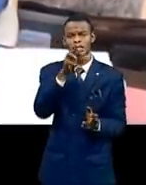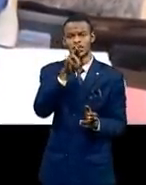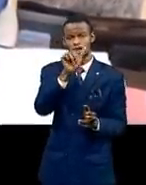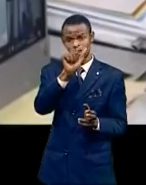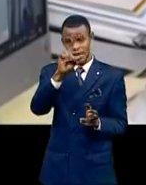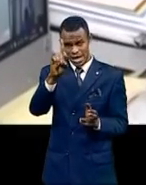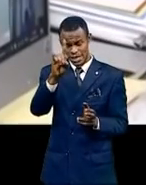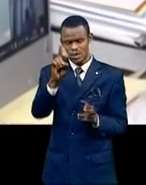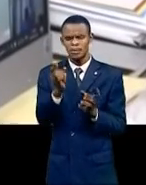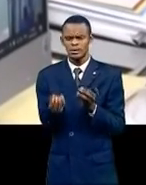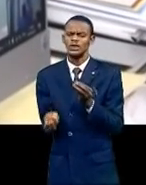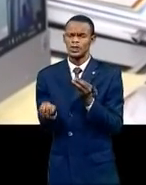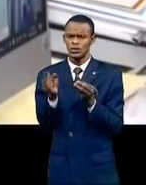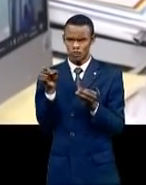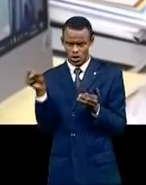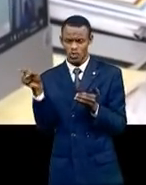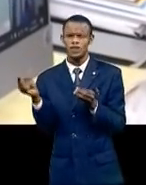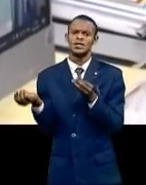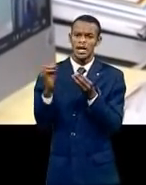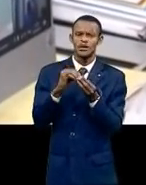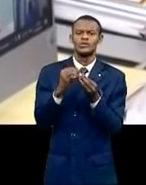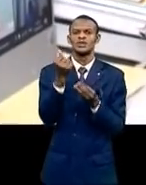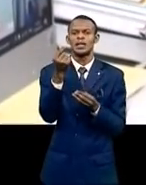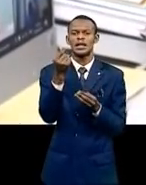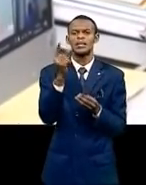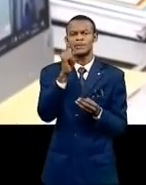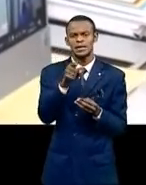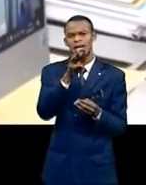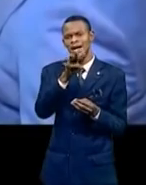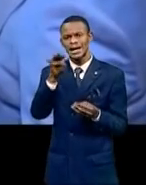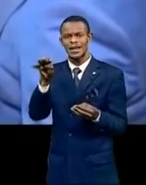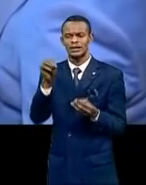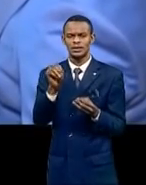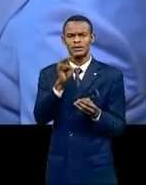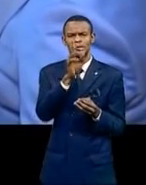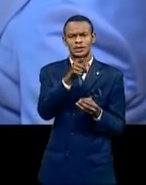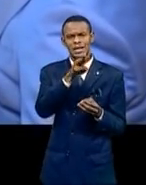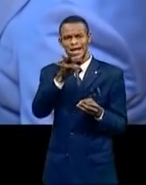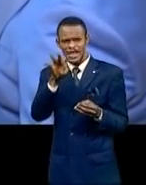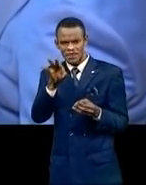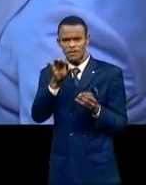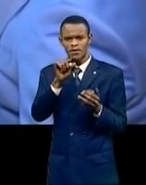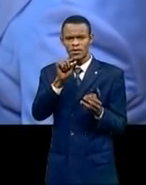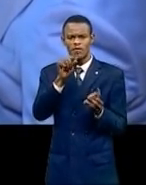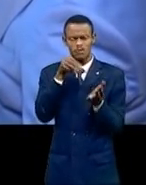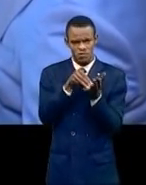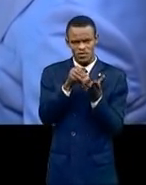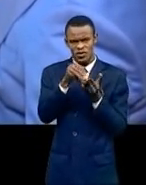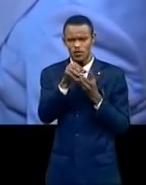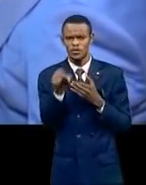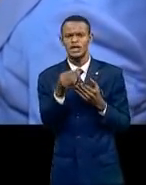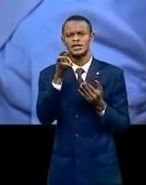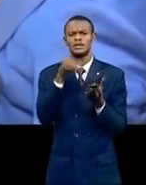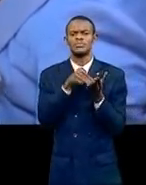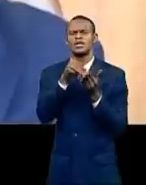taux de réalisation de 145% sur ses assignations de 149,6 milliards de francs congolais. Avant